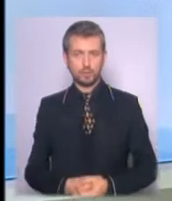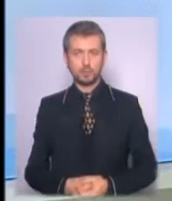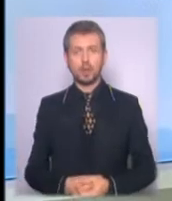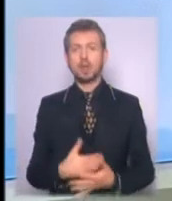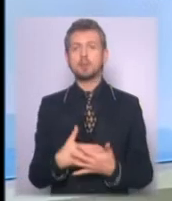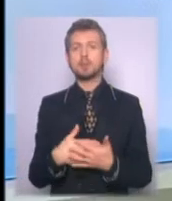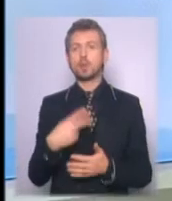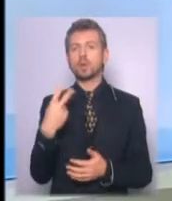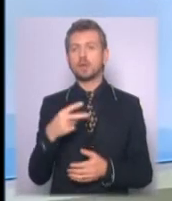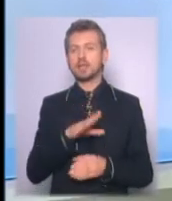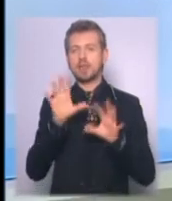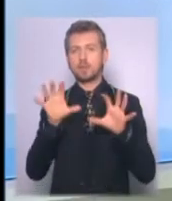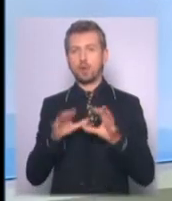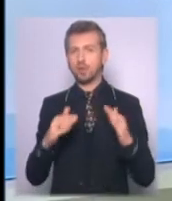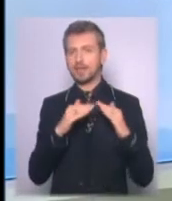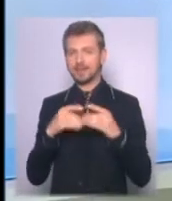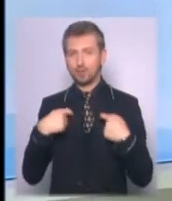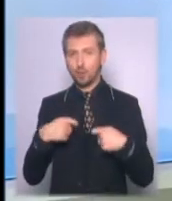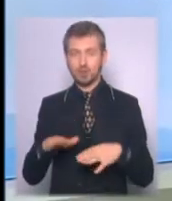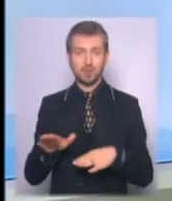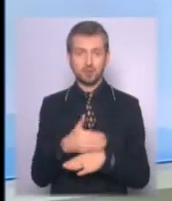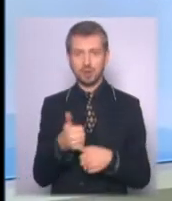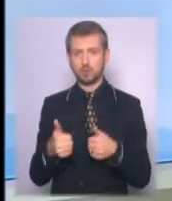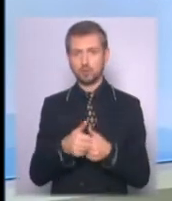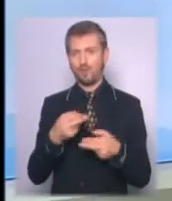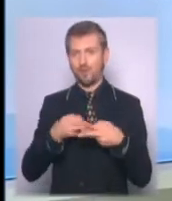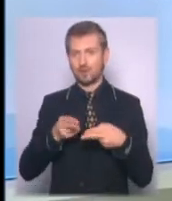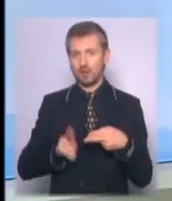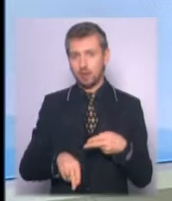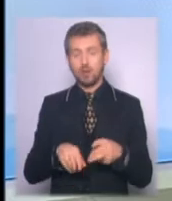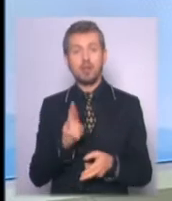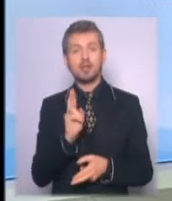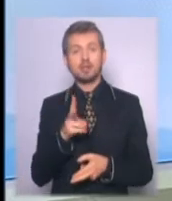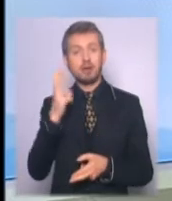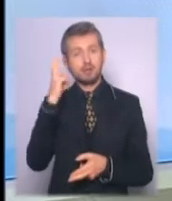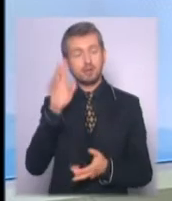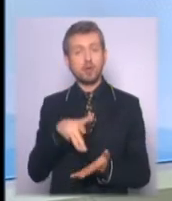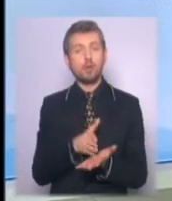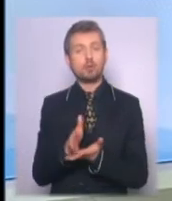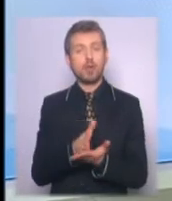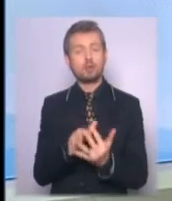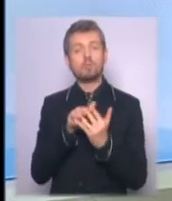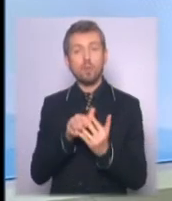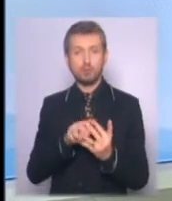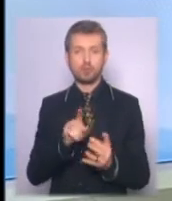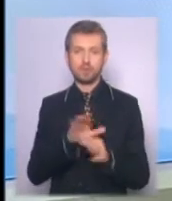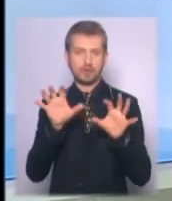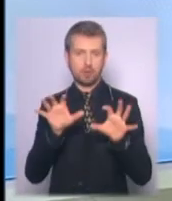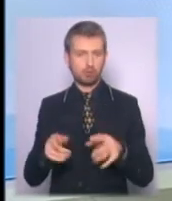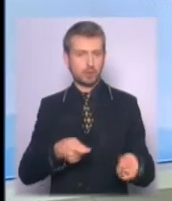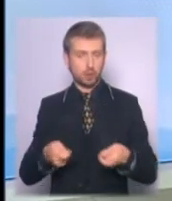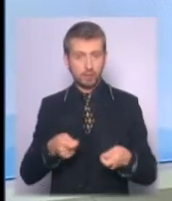Близько 20 незаконних кіосків прибрали поблизу центрального залізничного вокзалу. Як столичні комунальники борються з нелегальною торгівлею,